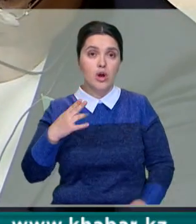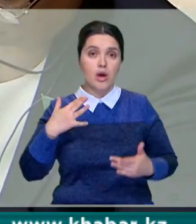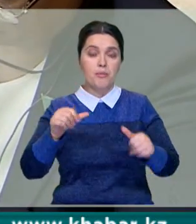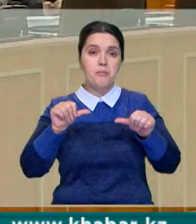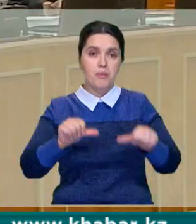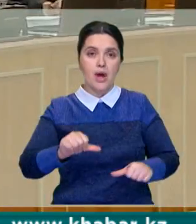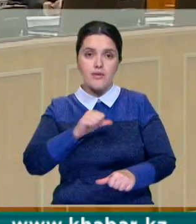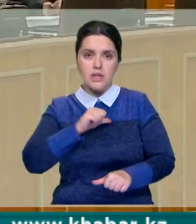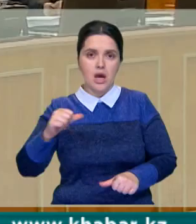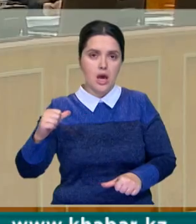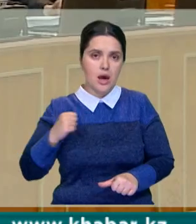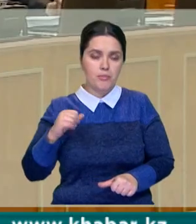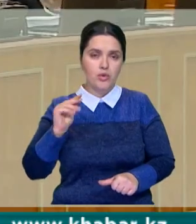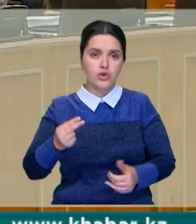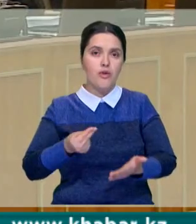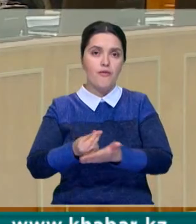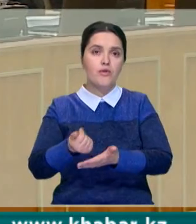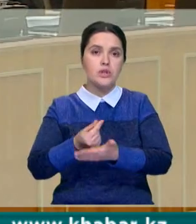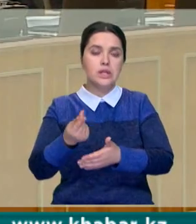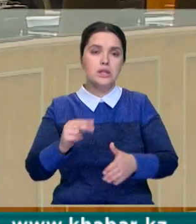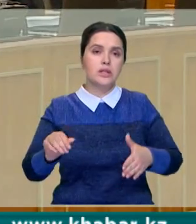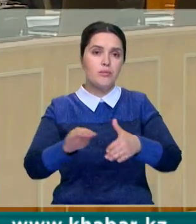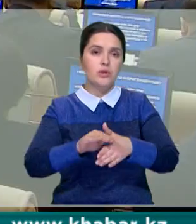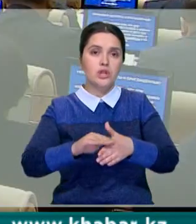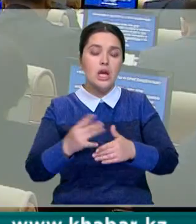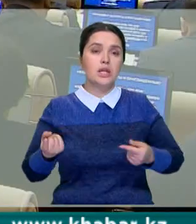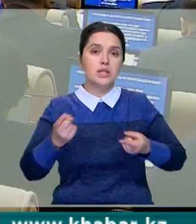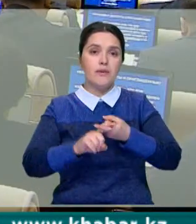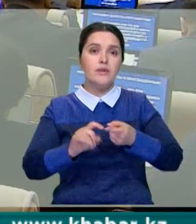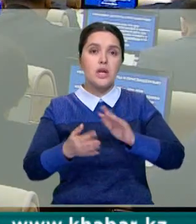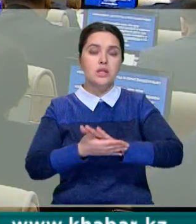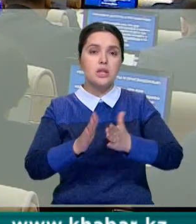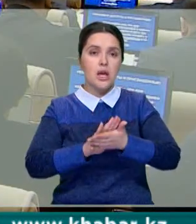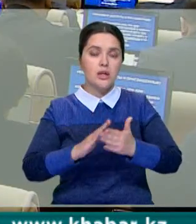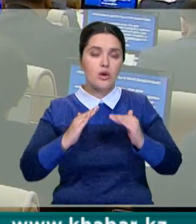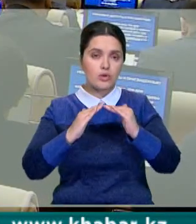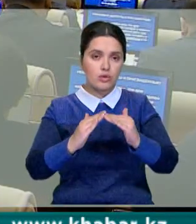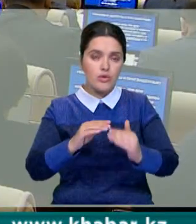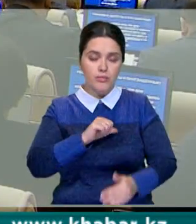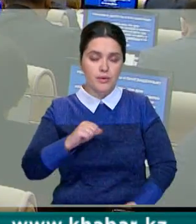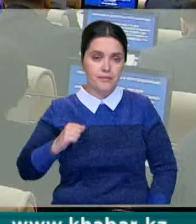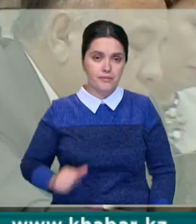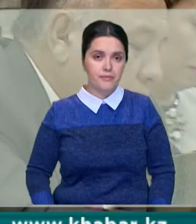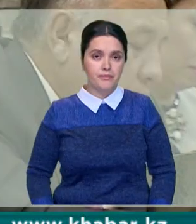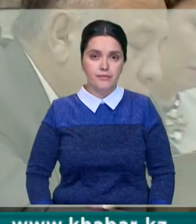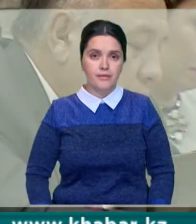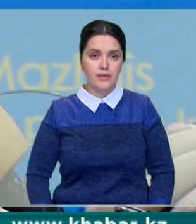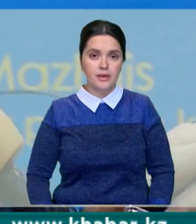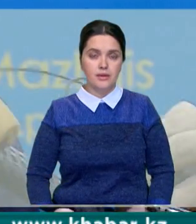вправе самостоятельно устанавливать сумму взносов для сбережений. Это зависит от состояния самого дома.